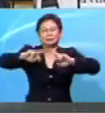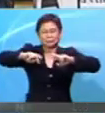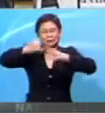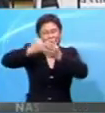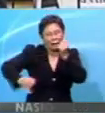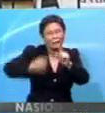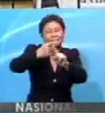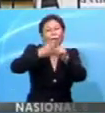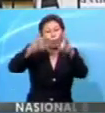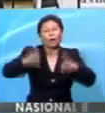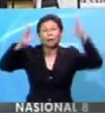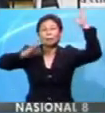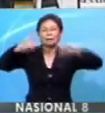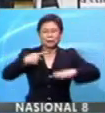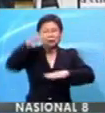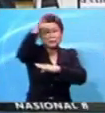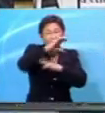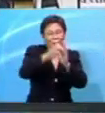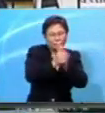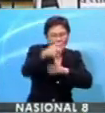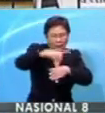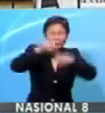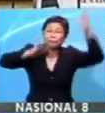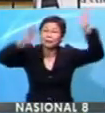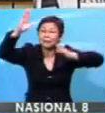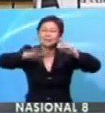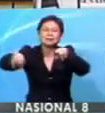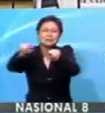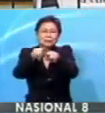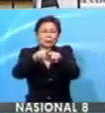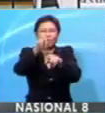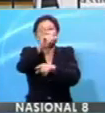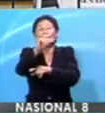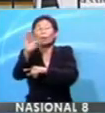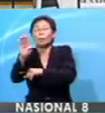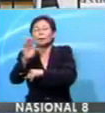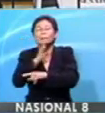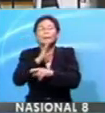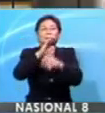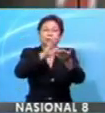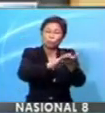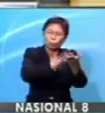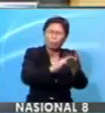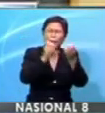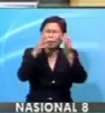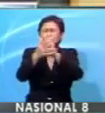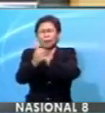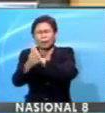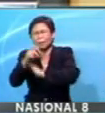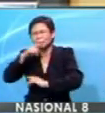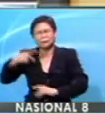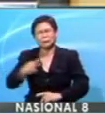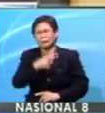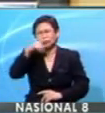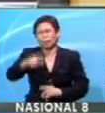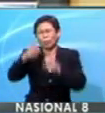warganegara Malaysia untuk kita cari bakat-bakat di sini sepertimana yang yang berhormat sendiri kata di peringkat sekolah-sekolah banyak bakat tak perlu kita